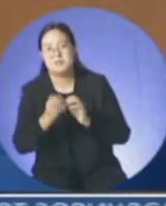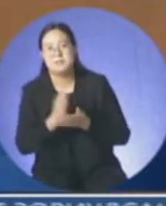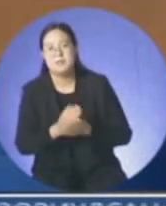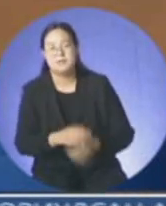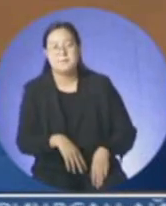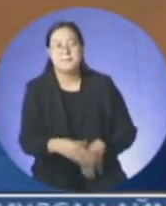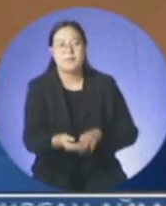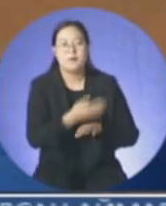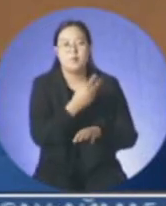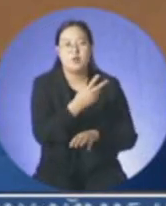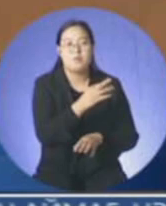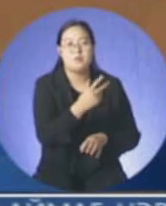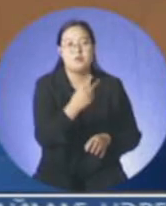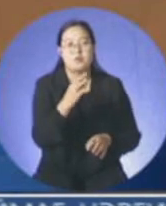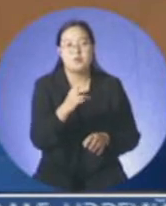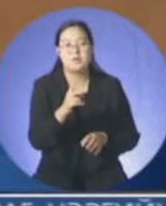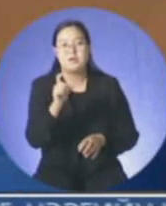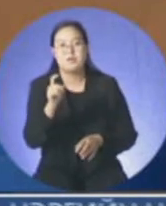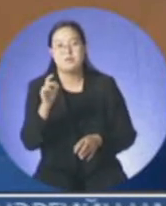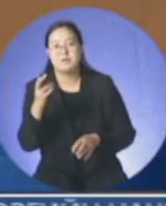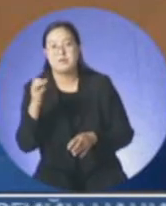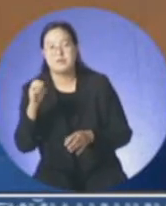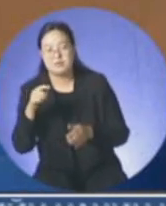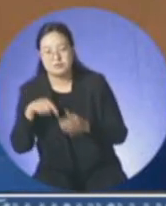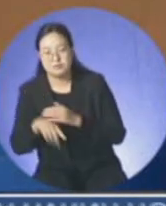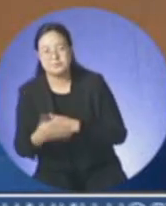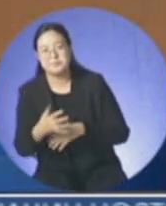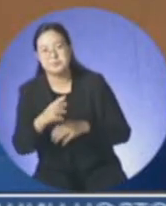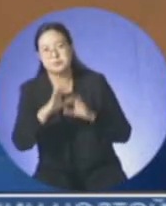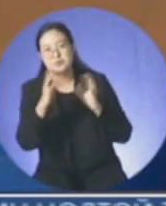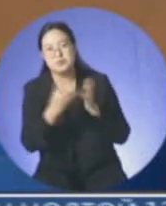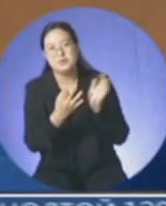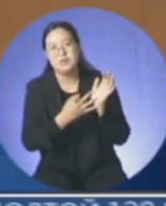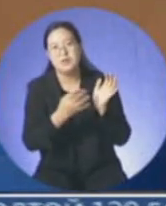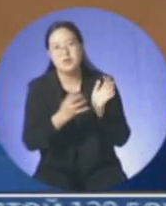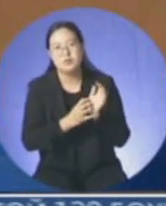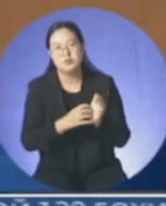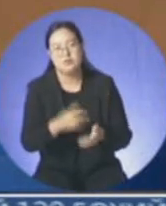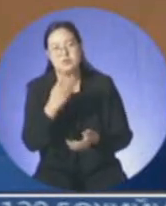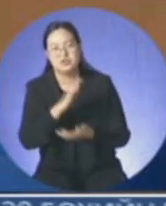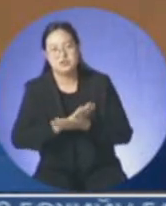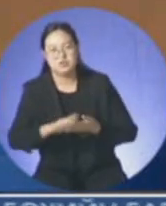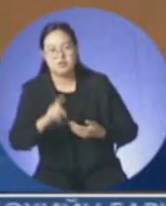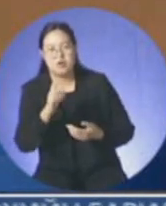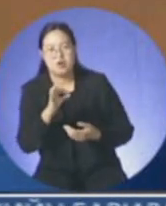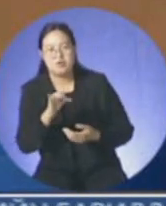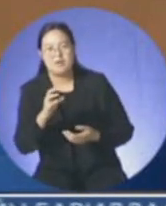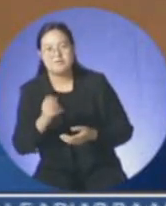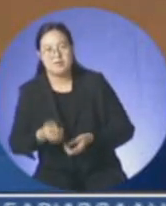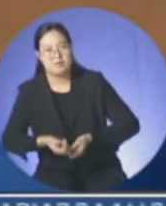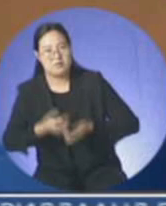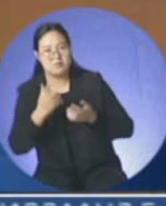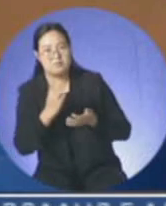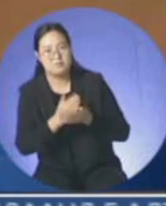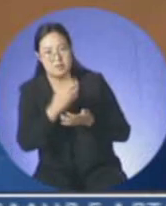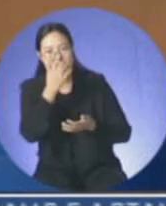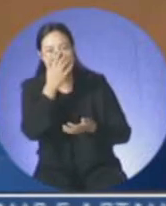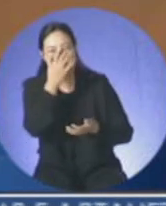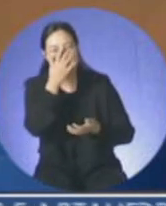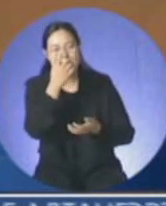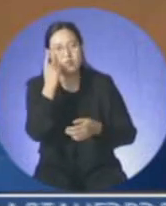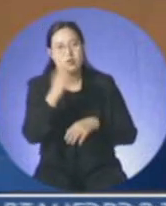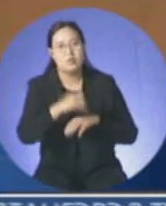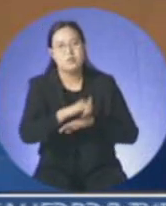Өнгөрсөн 2022 онд их хүүхдийн эрүүл мэндийн үндэсний төв нийтдээ 88 шинээр хавтарнаар хавтарсан. Монгол улс